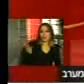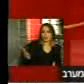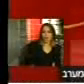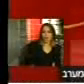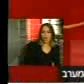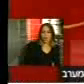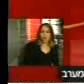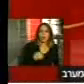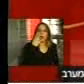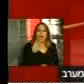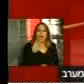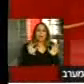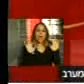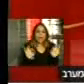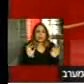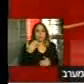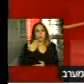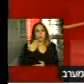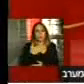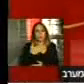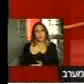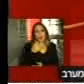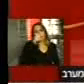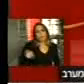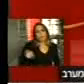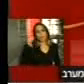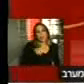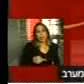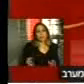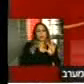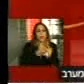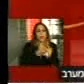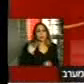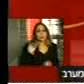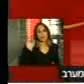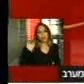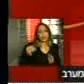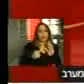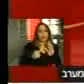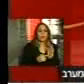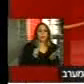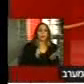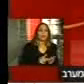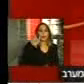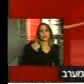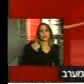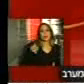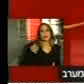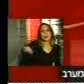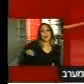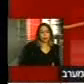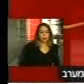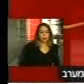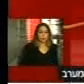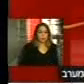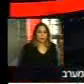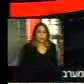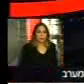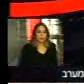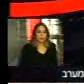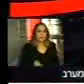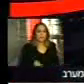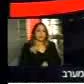מדינה אחת שביטלה את הקשרים שלה עם סעודיה בגלל זכות האדם שם. אז לפני שאתם